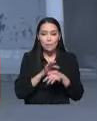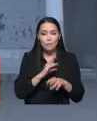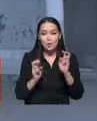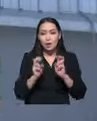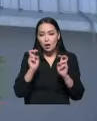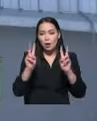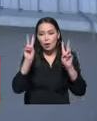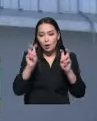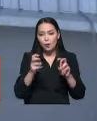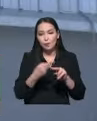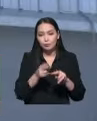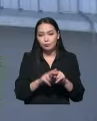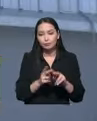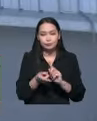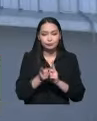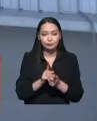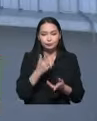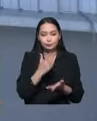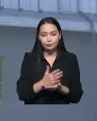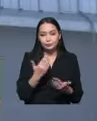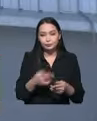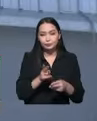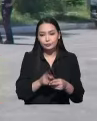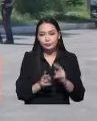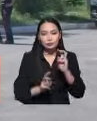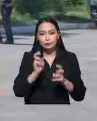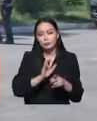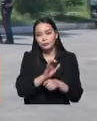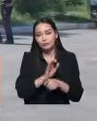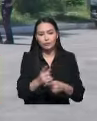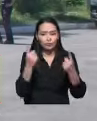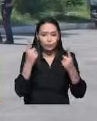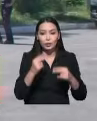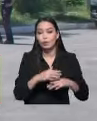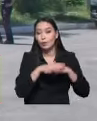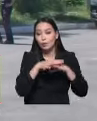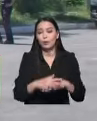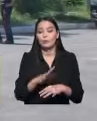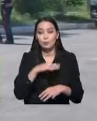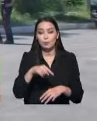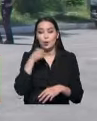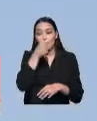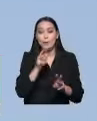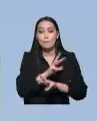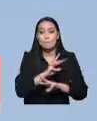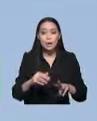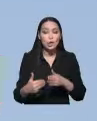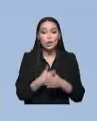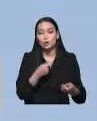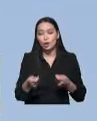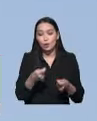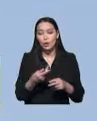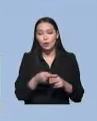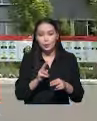атауын Қармет деп өзгерткен. Биыл темір өндіретін компанияға қомақты қаржы бөлінді, дейді министр. Жаңа төраға